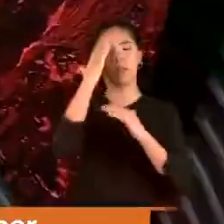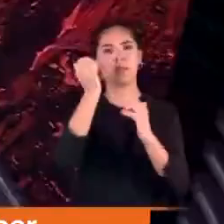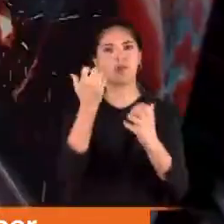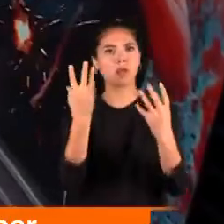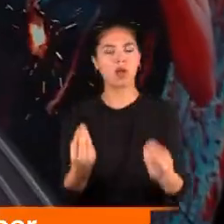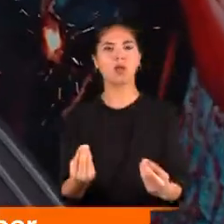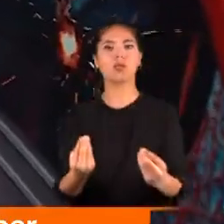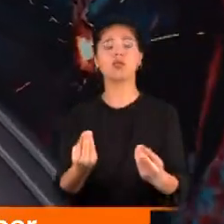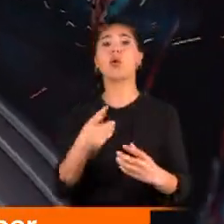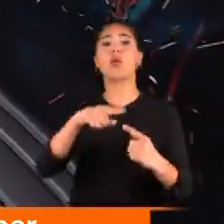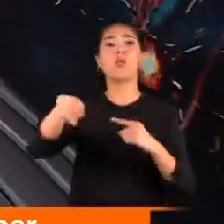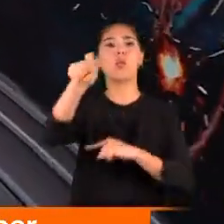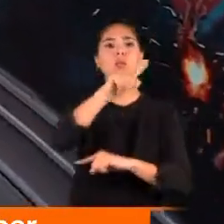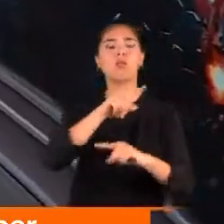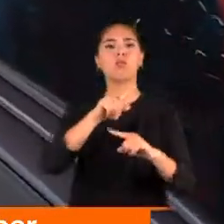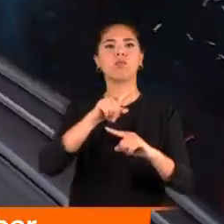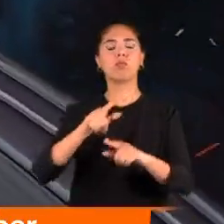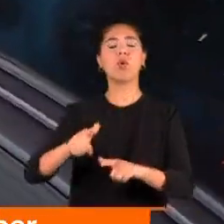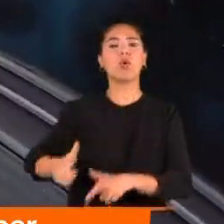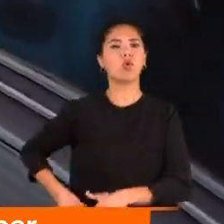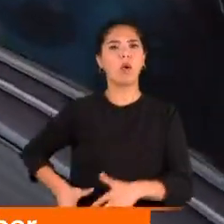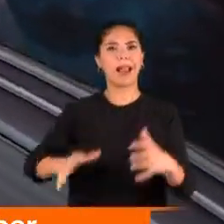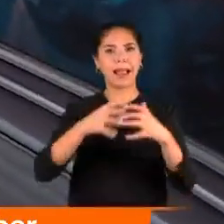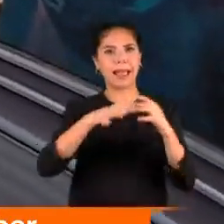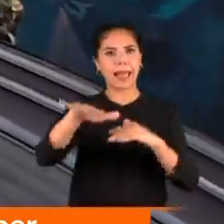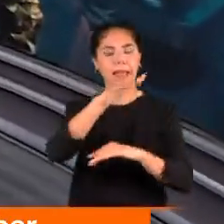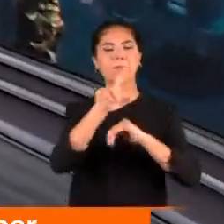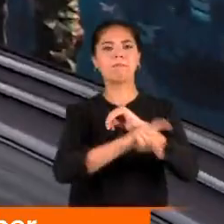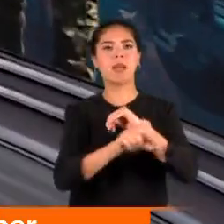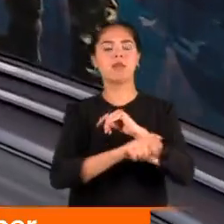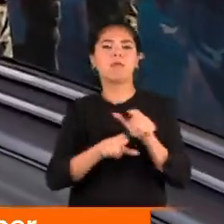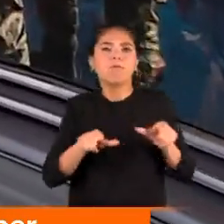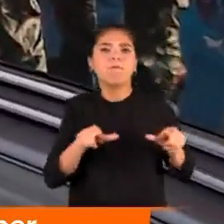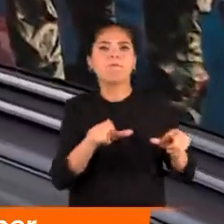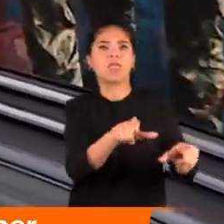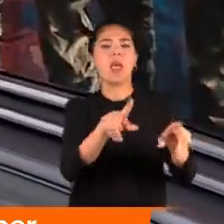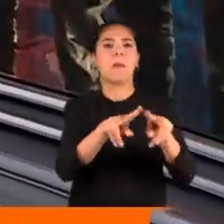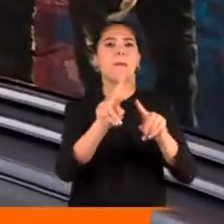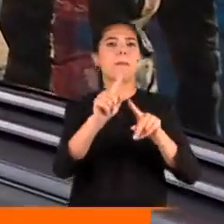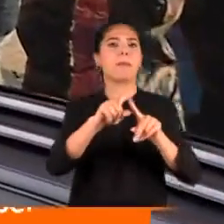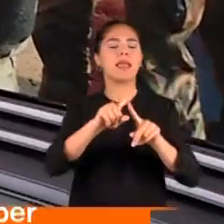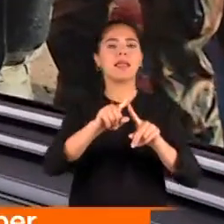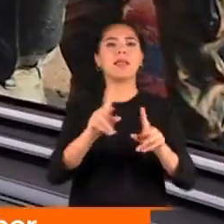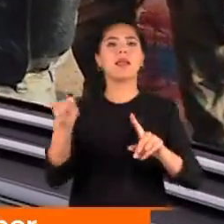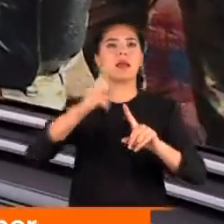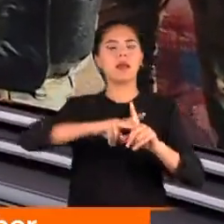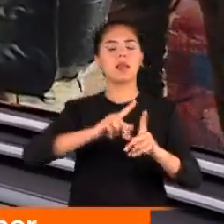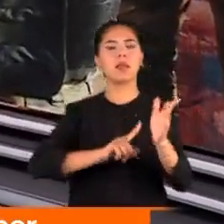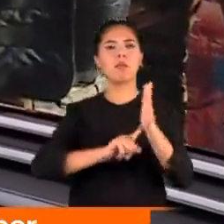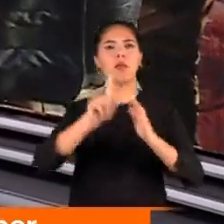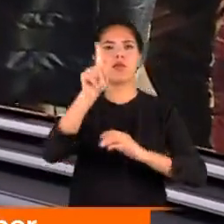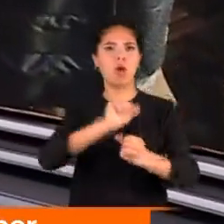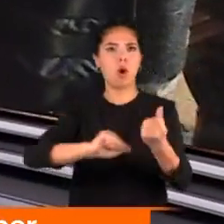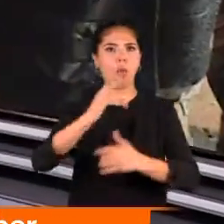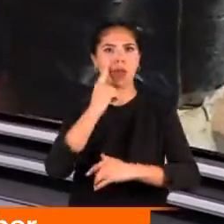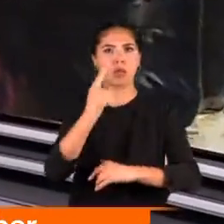Tabii güvenlik güçlerimiz tüm bu hain girişimlere rağmen teröristlere de göz açtırmıyor. MIT'in de dahil olduğu başarılı bir operasyonla terör